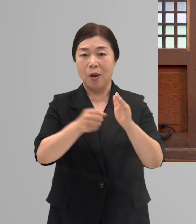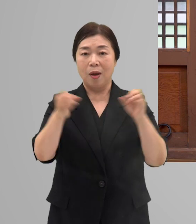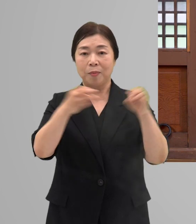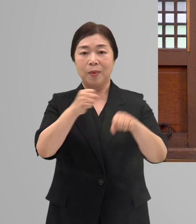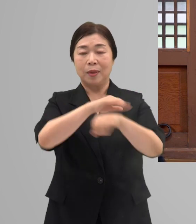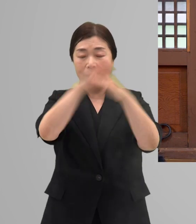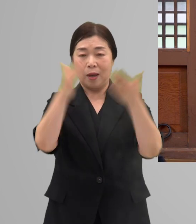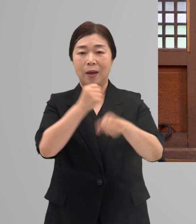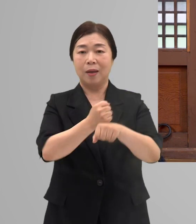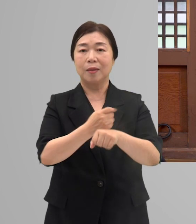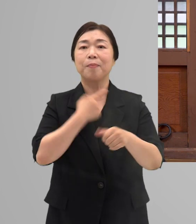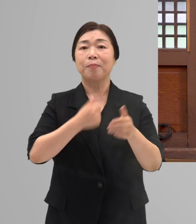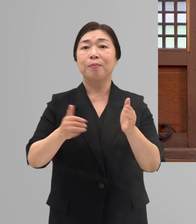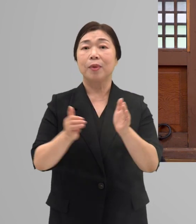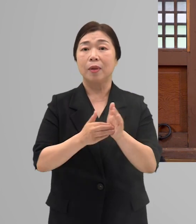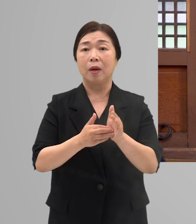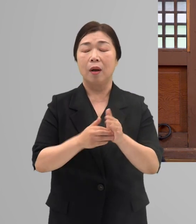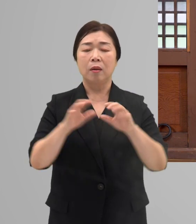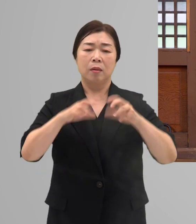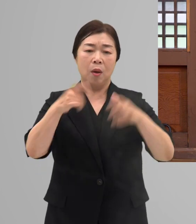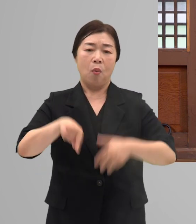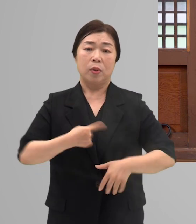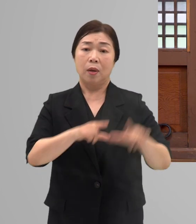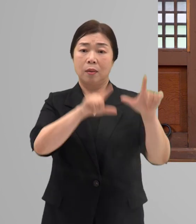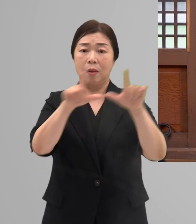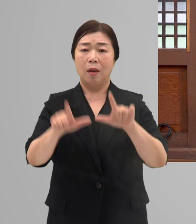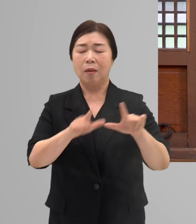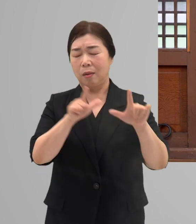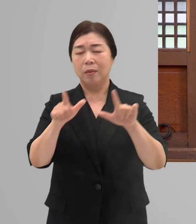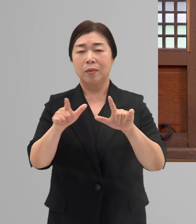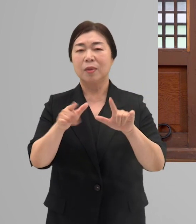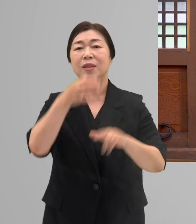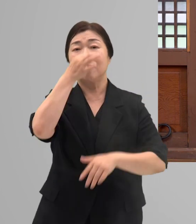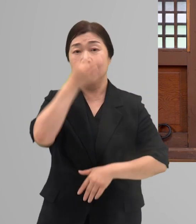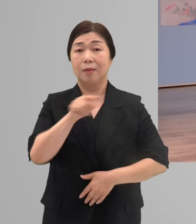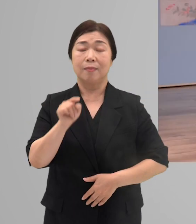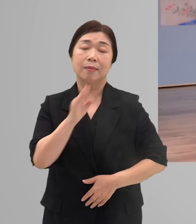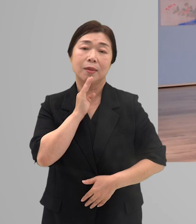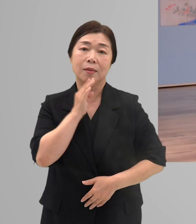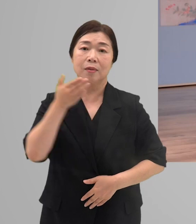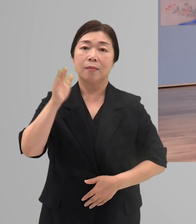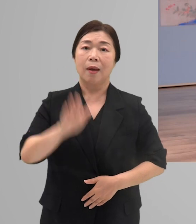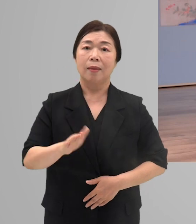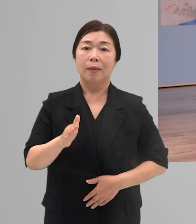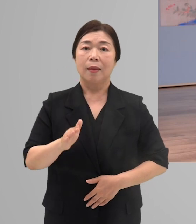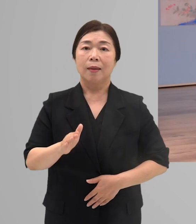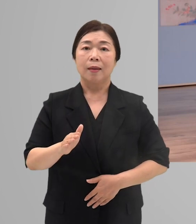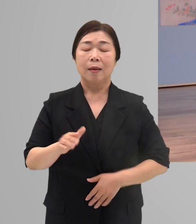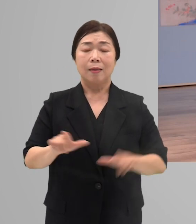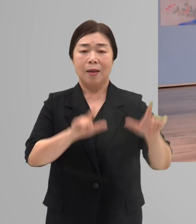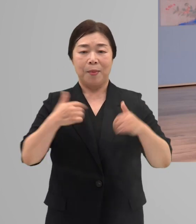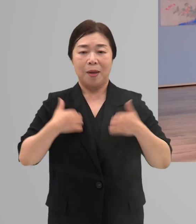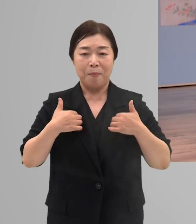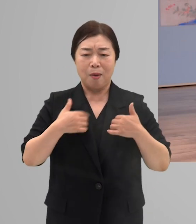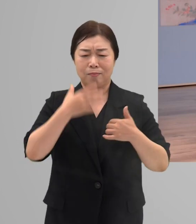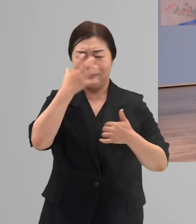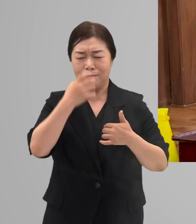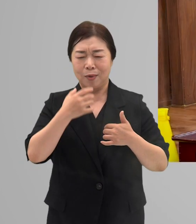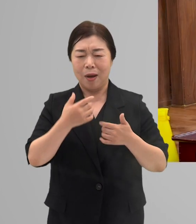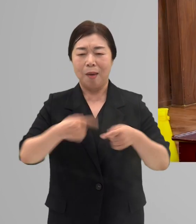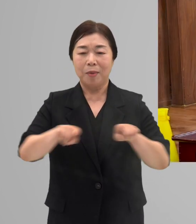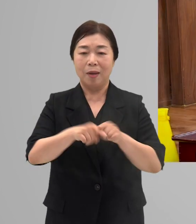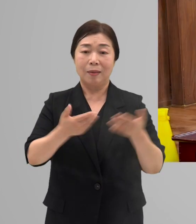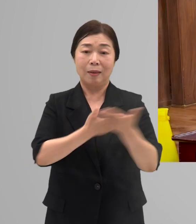함께 진행을 해봤습니다. 이 세상은 혼자 살아가기에는 너무나 힘든 곳이죠. 하지만 삶의 희로애락을 나눌 수 있는